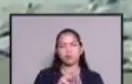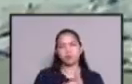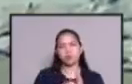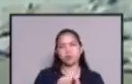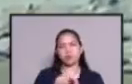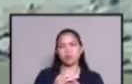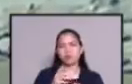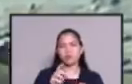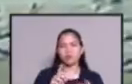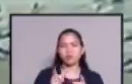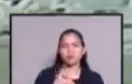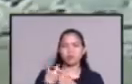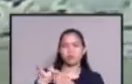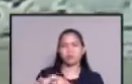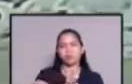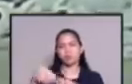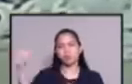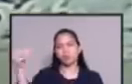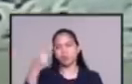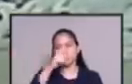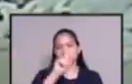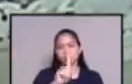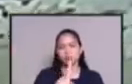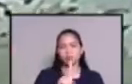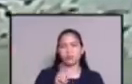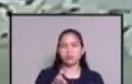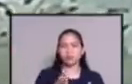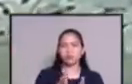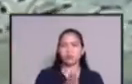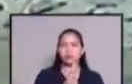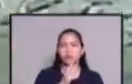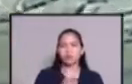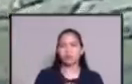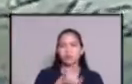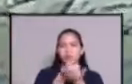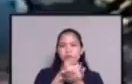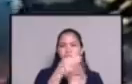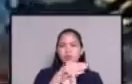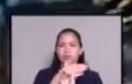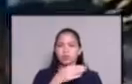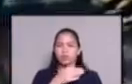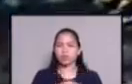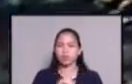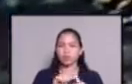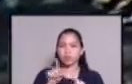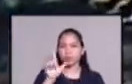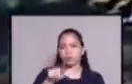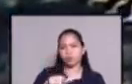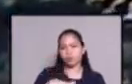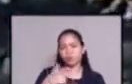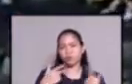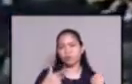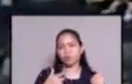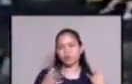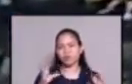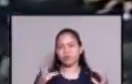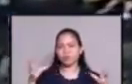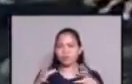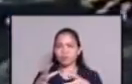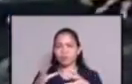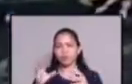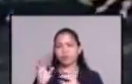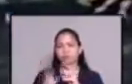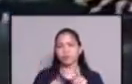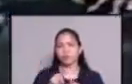silang nagtatakbo palabas. Ang isa humingi ng tulong at bumalik. Maya-maya, nagkumpulan na ang mga tao